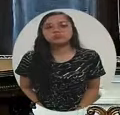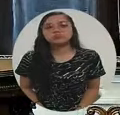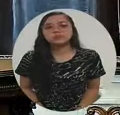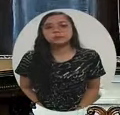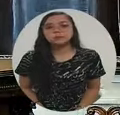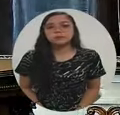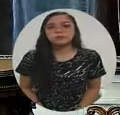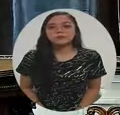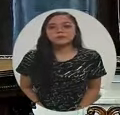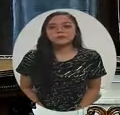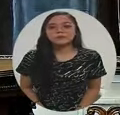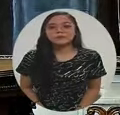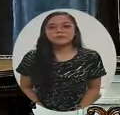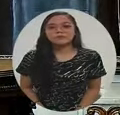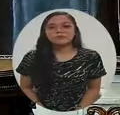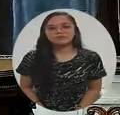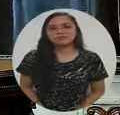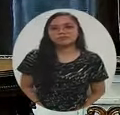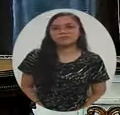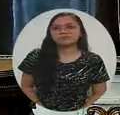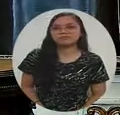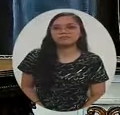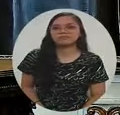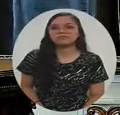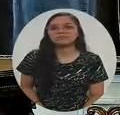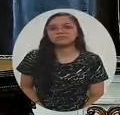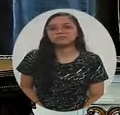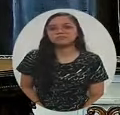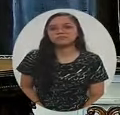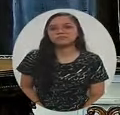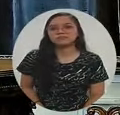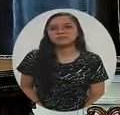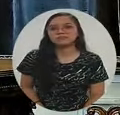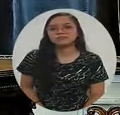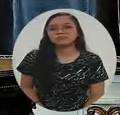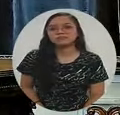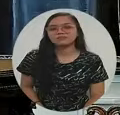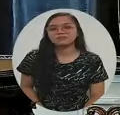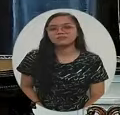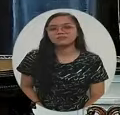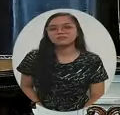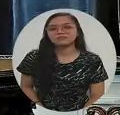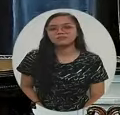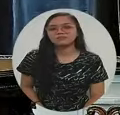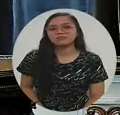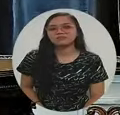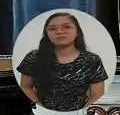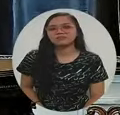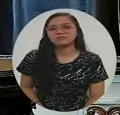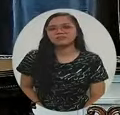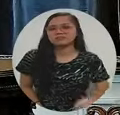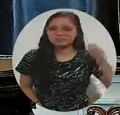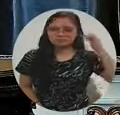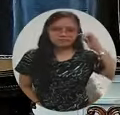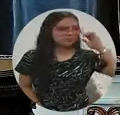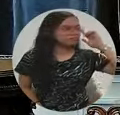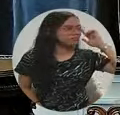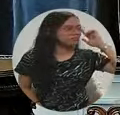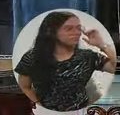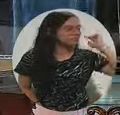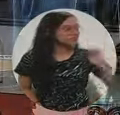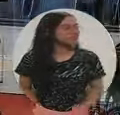Mas maayo pa ang iro. Mubalik ko eh. Ang iro? Mubalik. Ang iring, ilabay mo dito